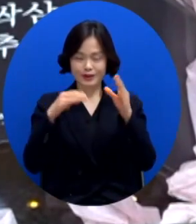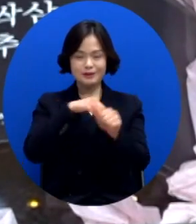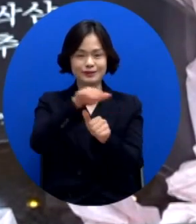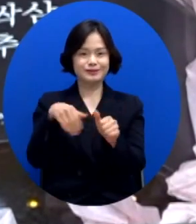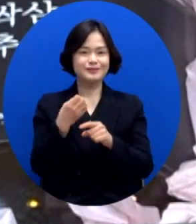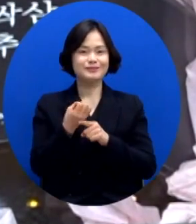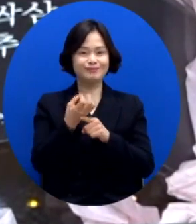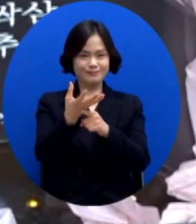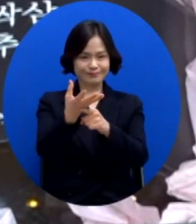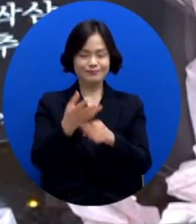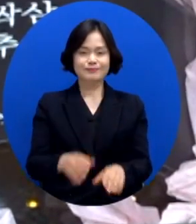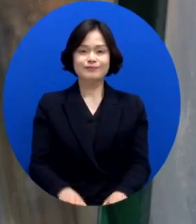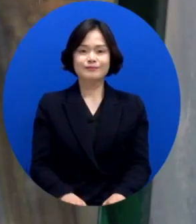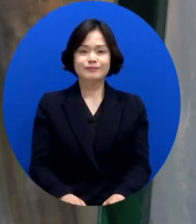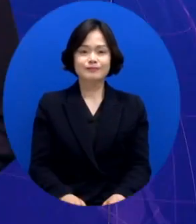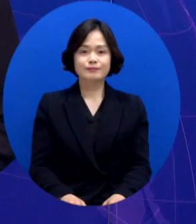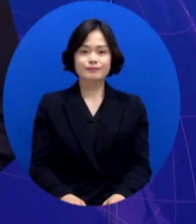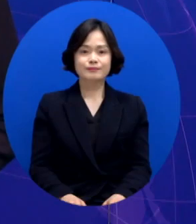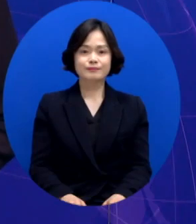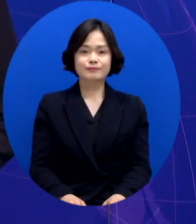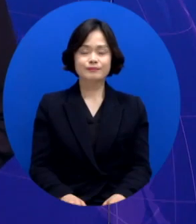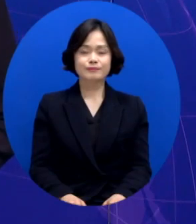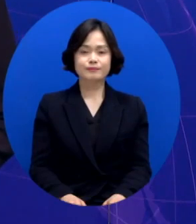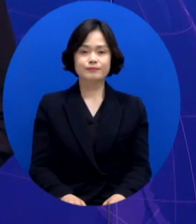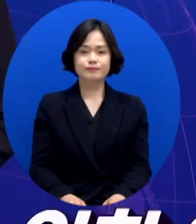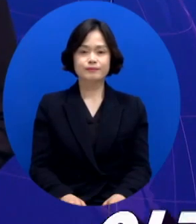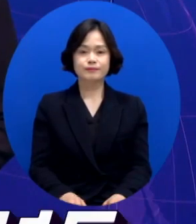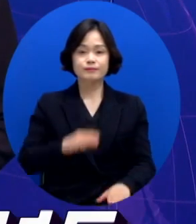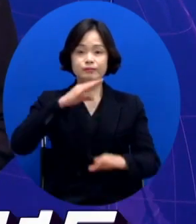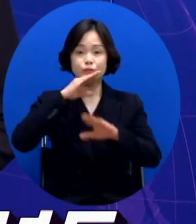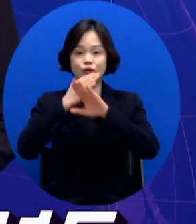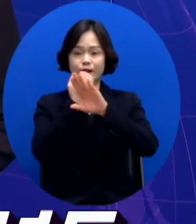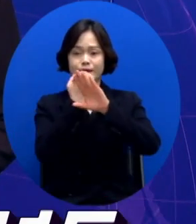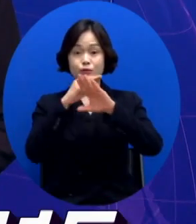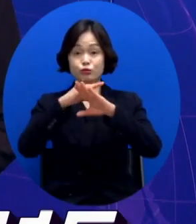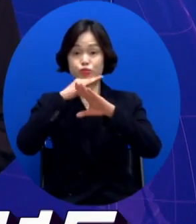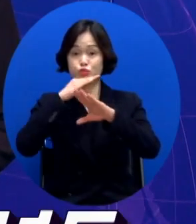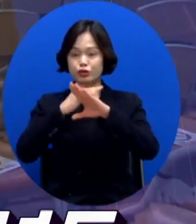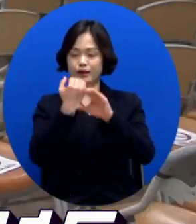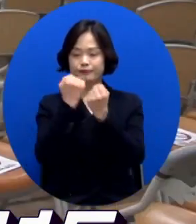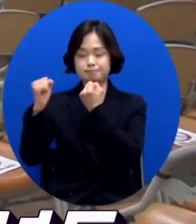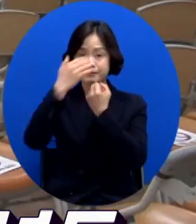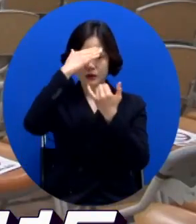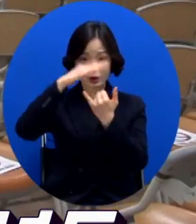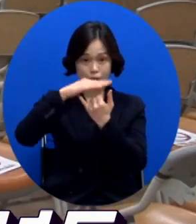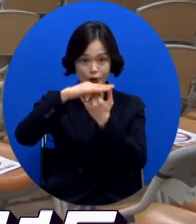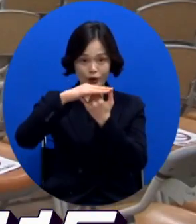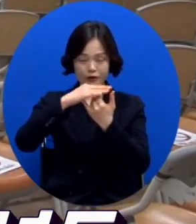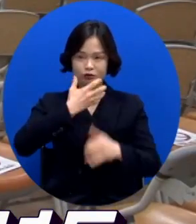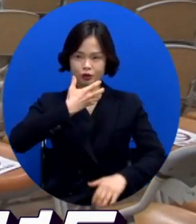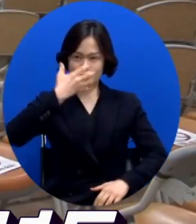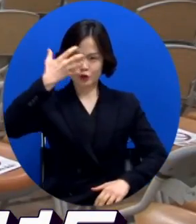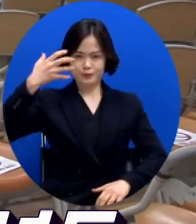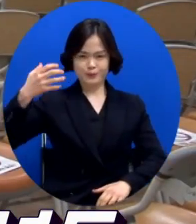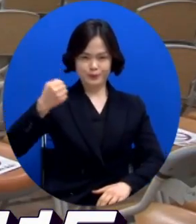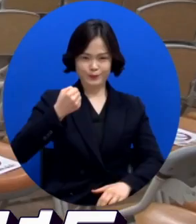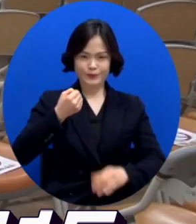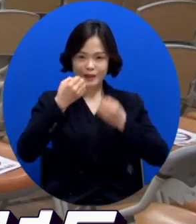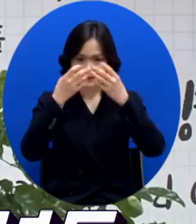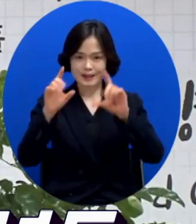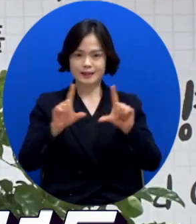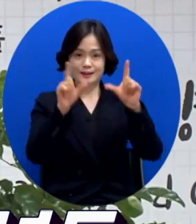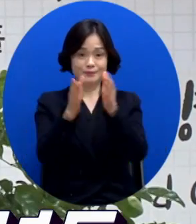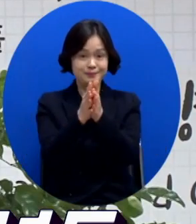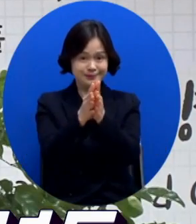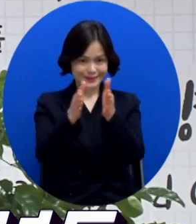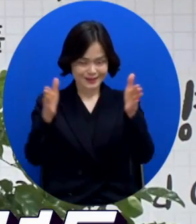시작한 이야기를 들어봤습니다. 탈북 청소년들이 꿈을 향한 첫발을 내디뎠습니다. 미래 통일 시대의 주역이